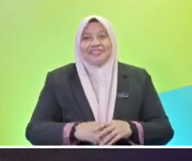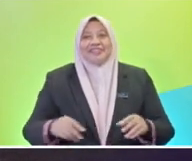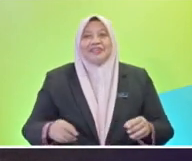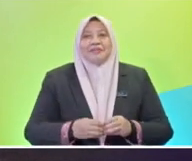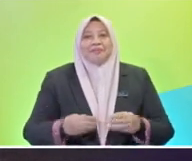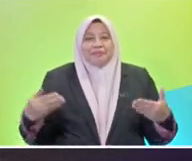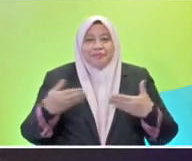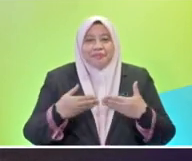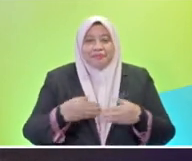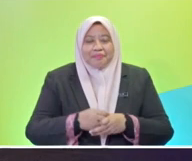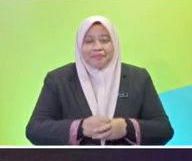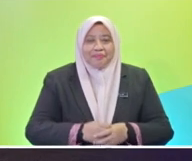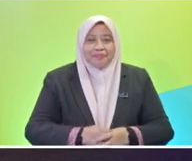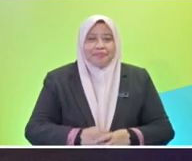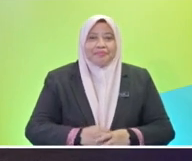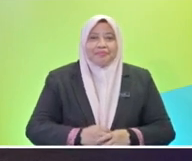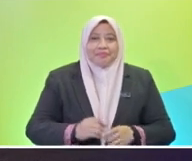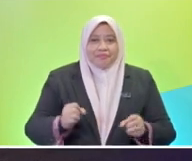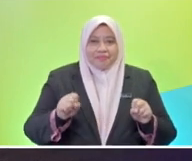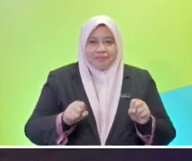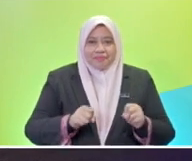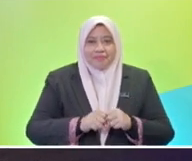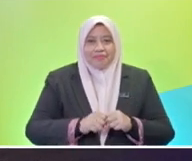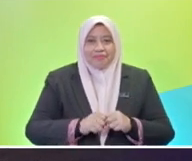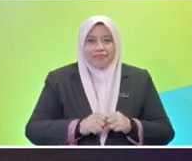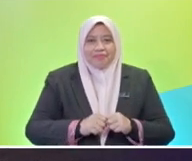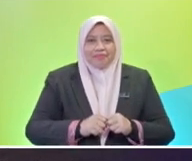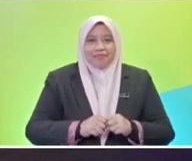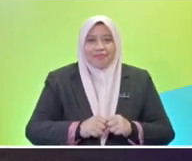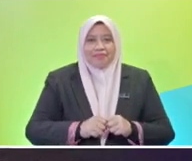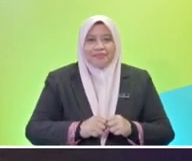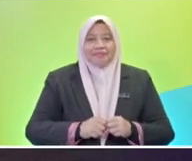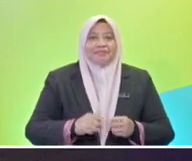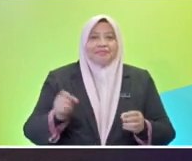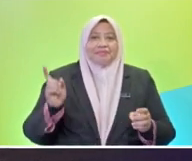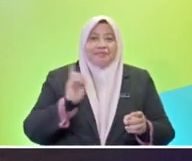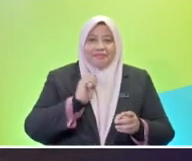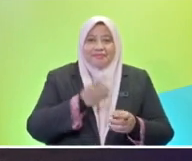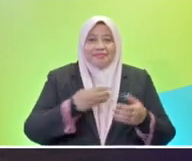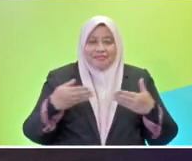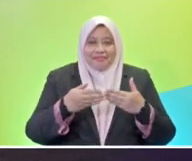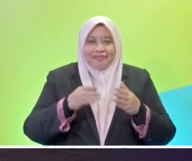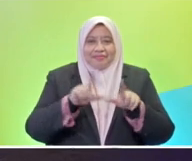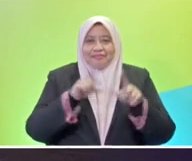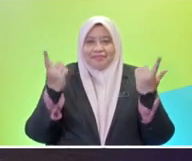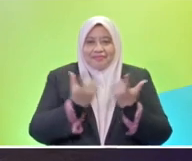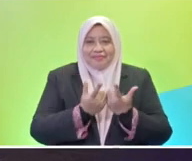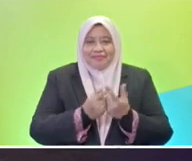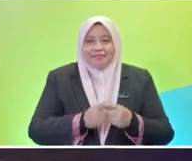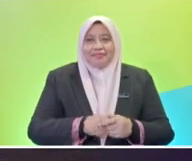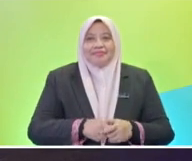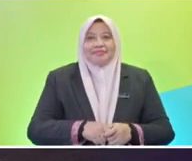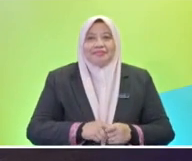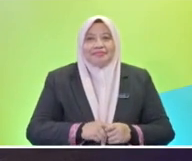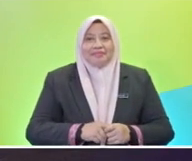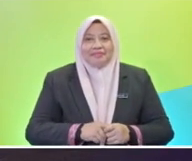Okey. Baik, cikgu. Boleh? Boleh? Boleh. Boleh. Apa yang boleh? Kita sambung, cikgu. Kita sambung kelas.